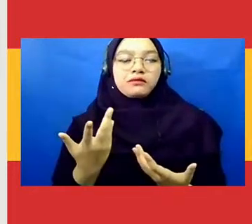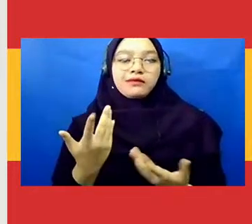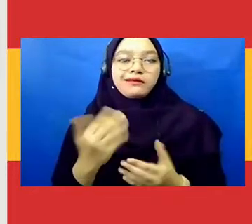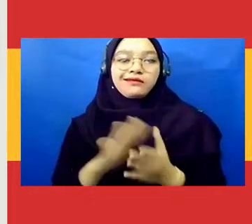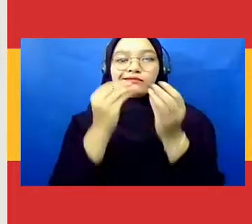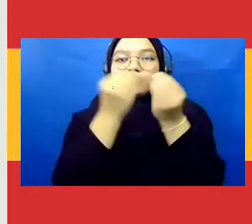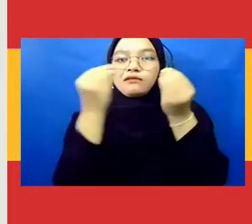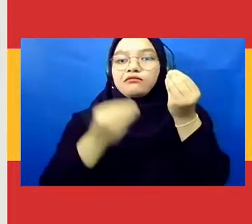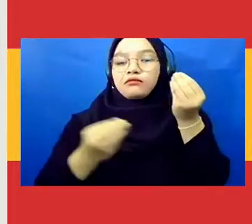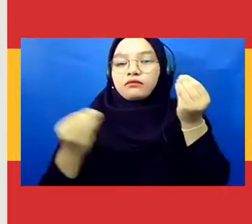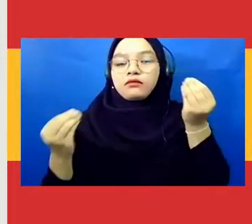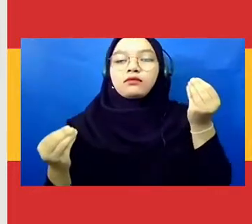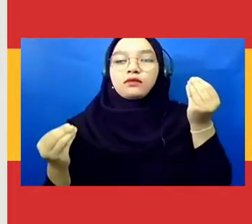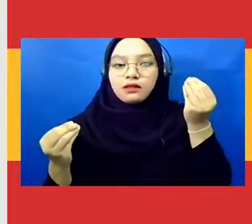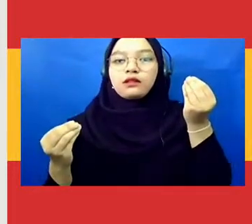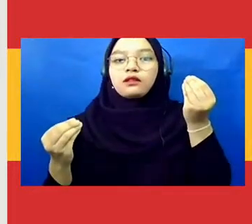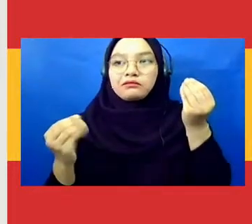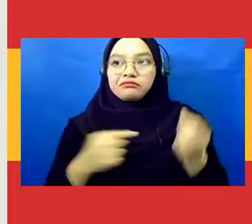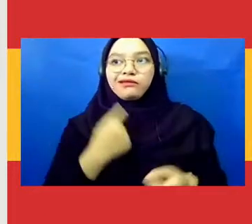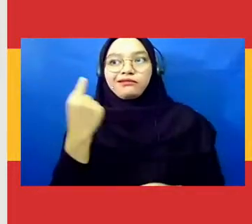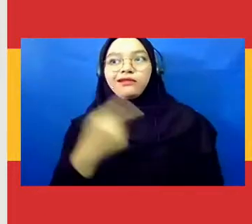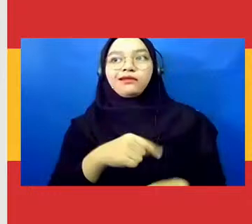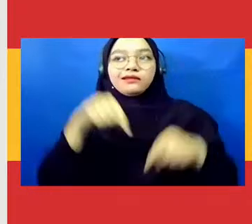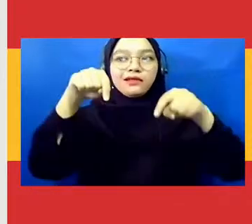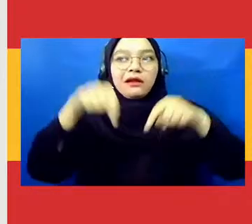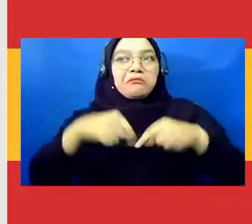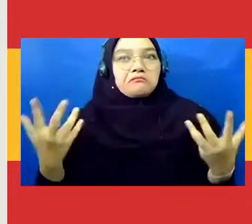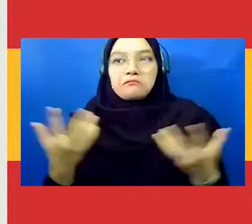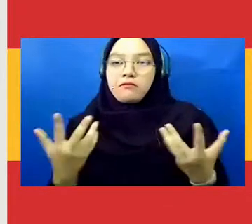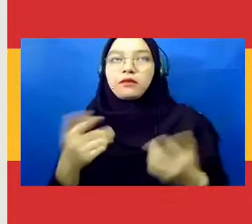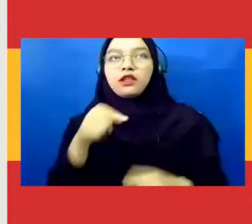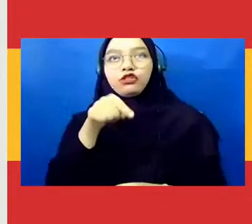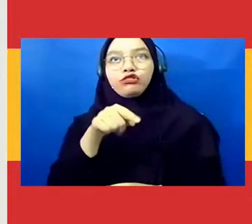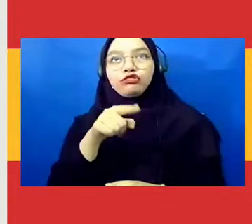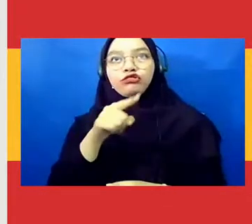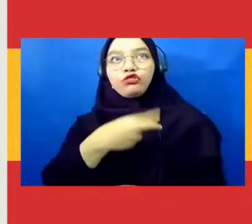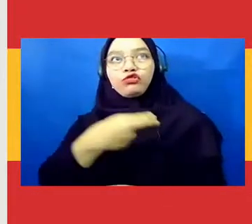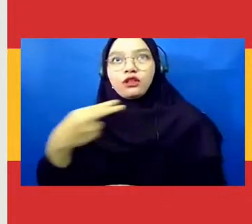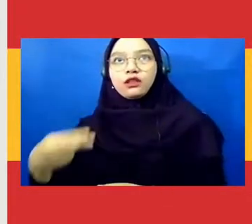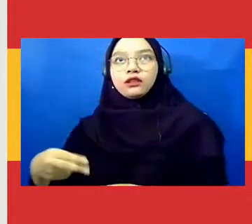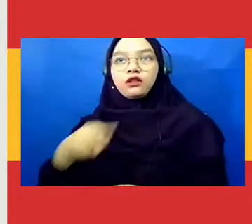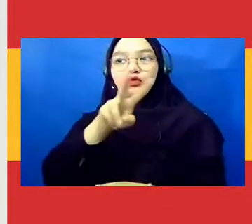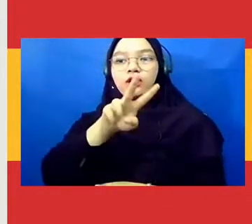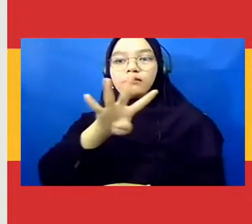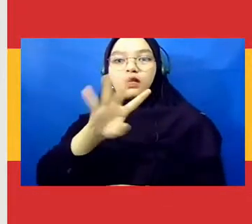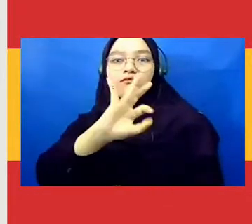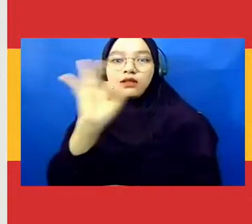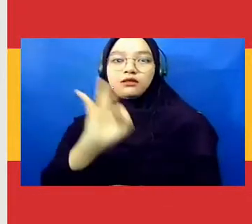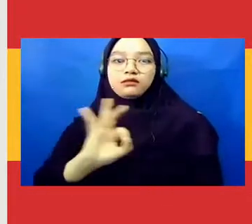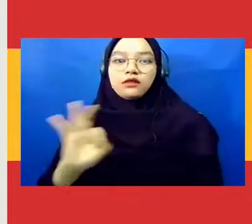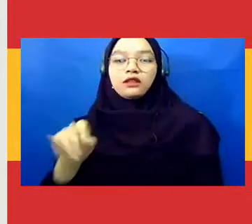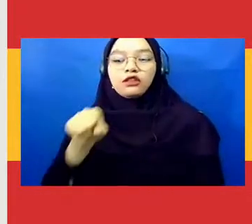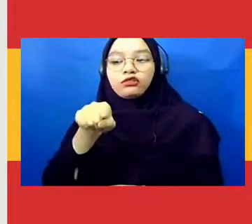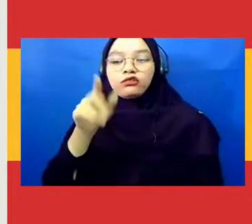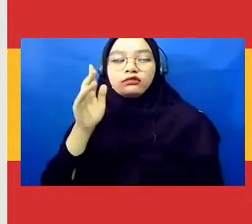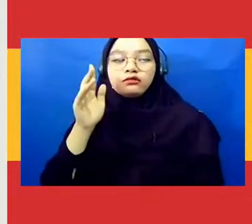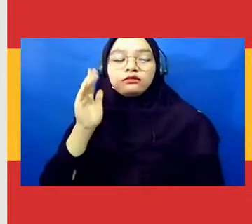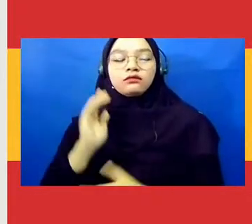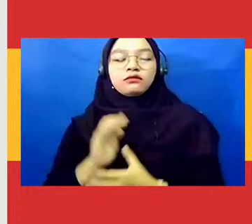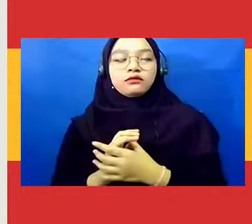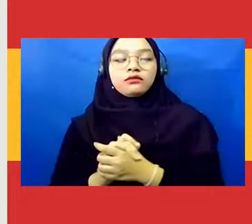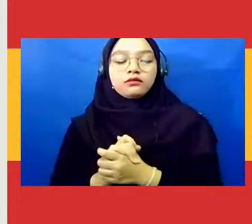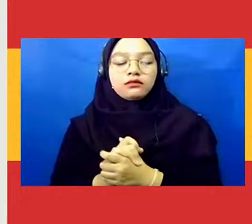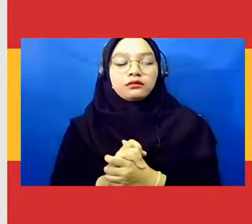generasi kita sekarang untuk Indonesia 24% itu sudah di